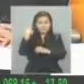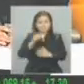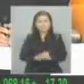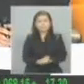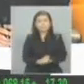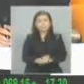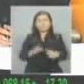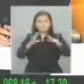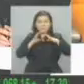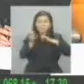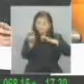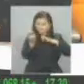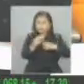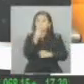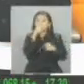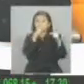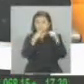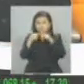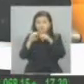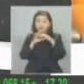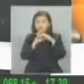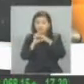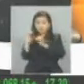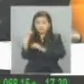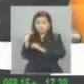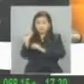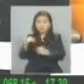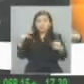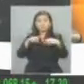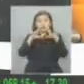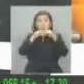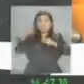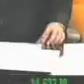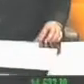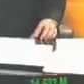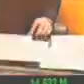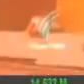พักกันสักครู่ครับช่วงหน้ากลับมาติดตามความคืบหน้าที่ออกมาจากที่ประชุมศาลรัฐธรรมนูญครับ